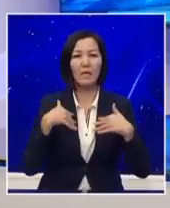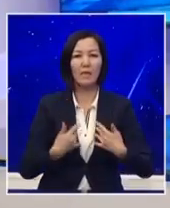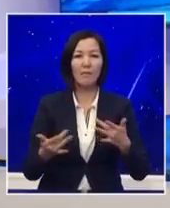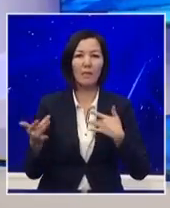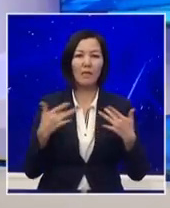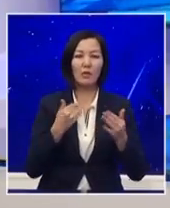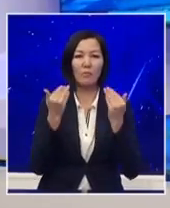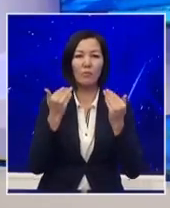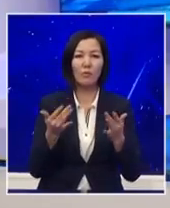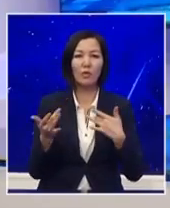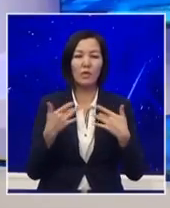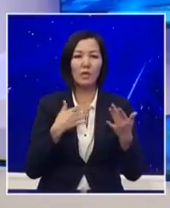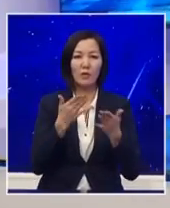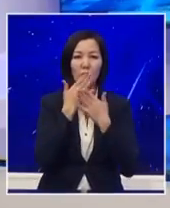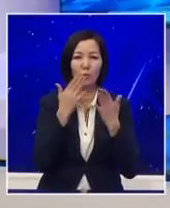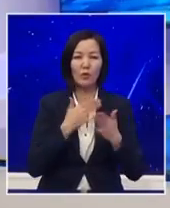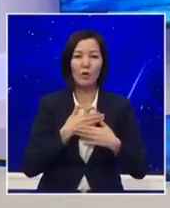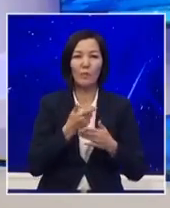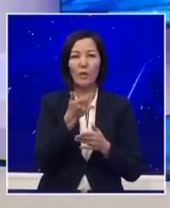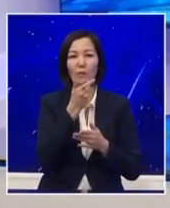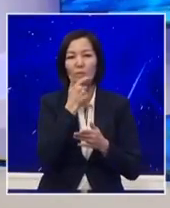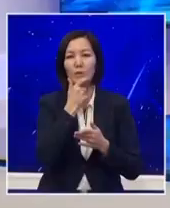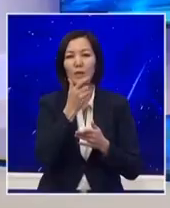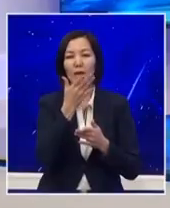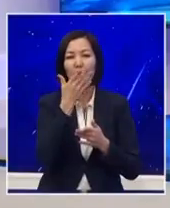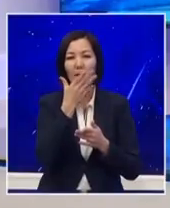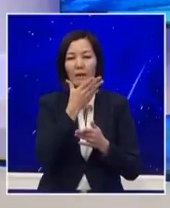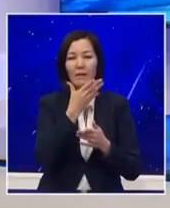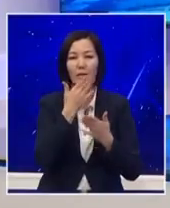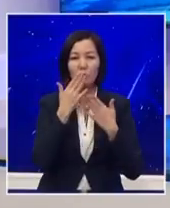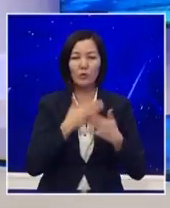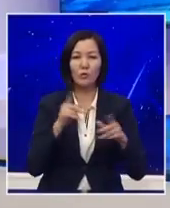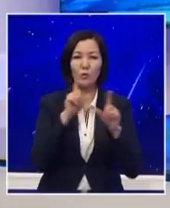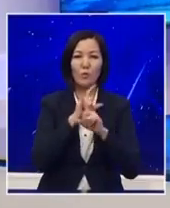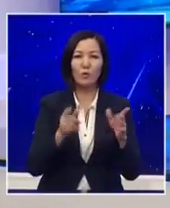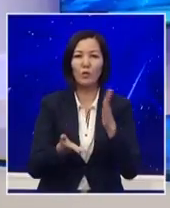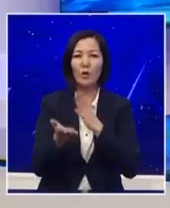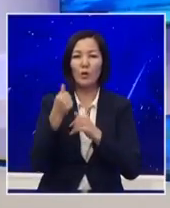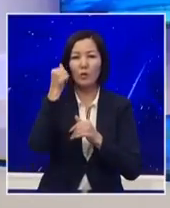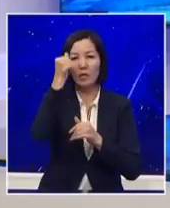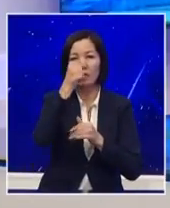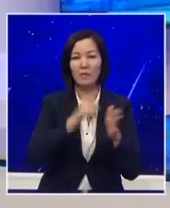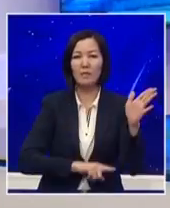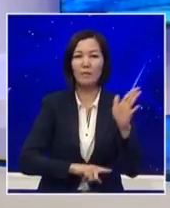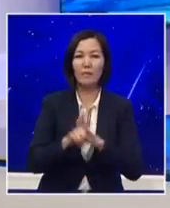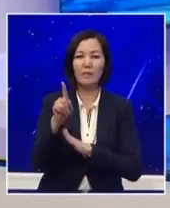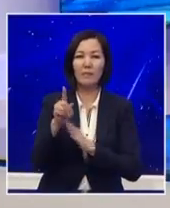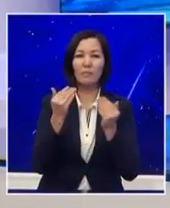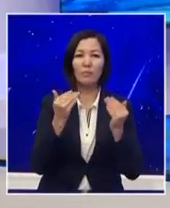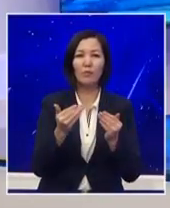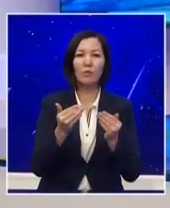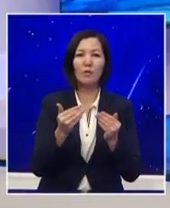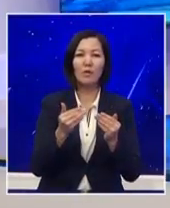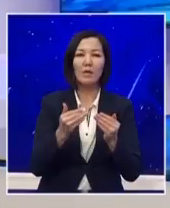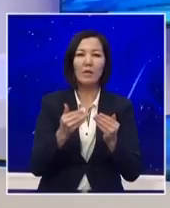бүгінде театр сүйер қауымның сүйікті ордасы. Қызметін өткен ғасырдың басында бастаған бүгінде сахна өнерінің